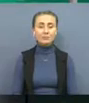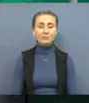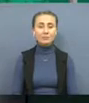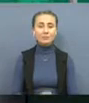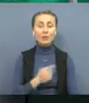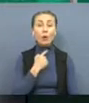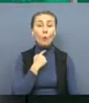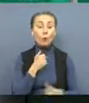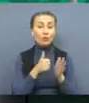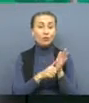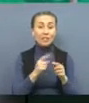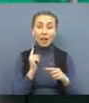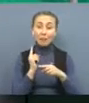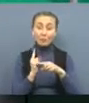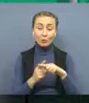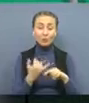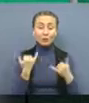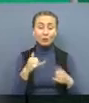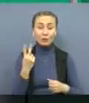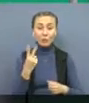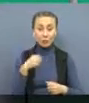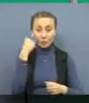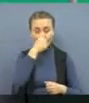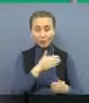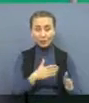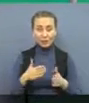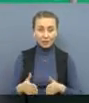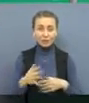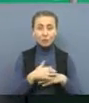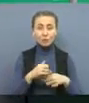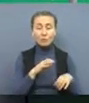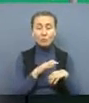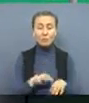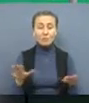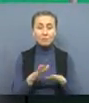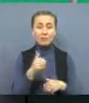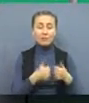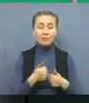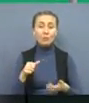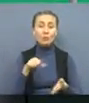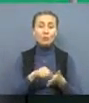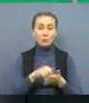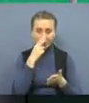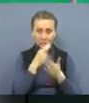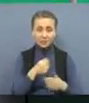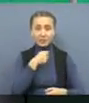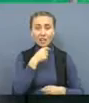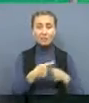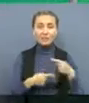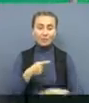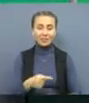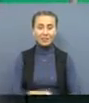Голос 60+. Вот уже как второй год подряд в Кокшетау проходит песенный конкурс, в котором участвуют представители старшего